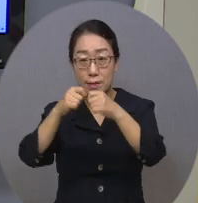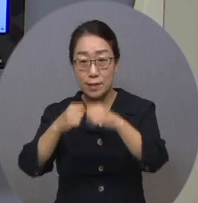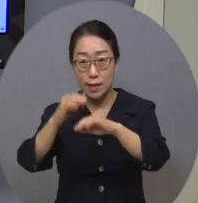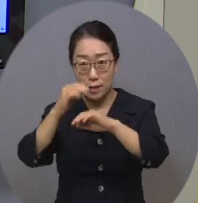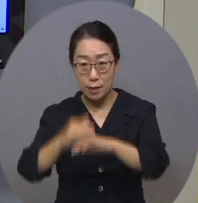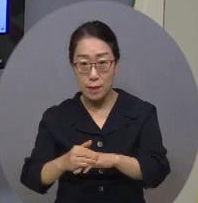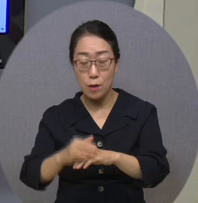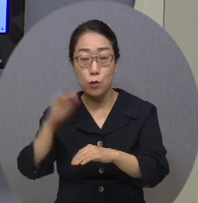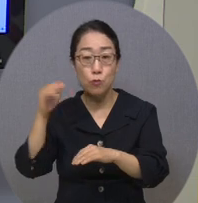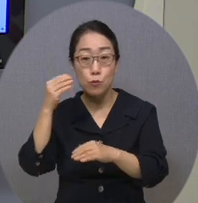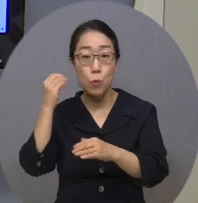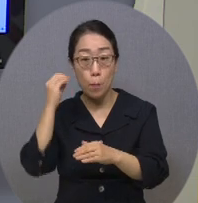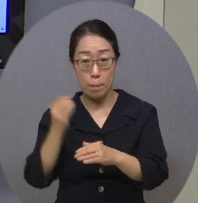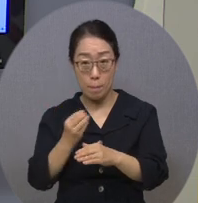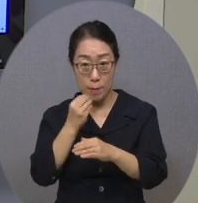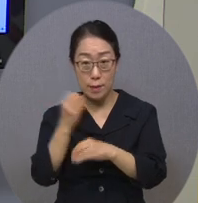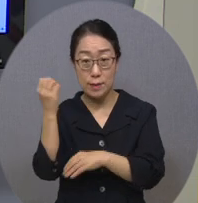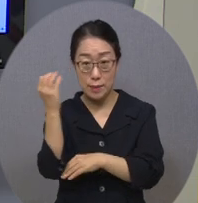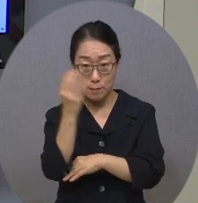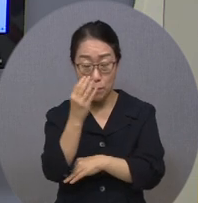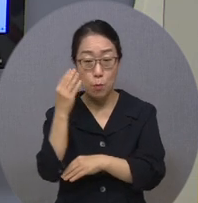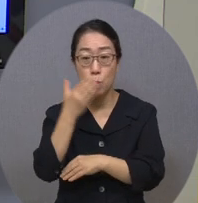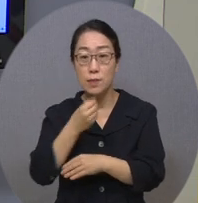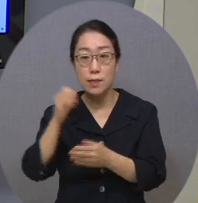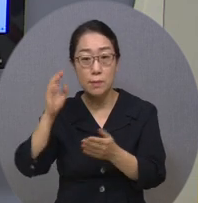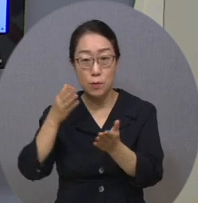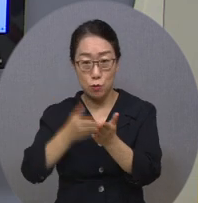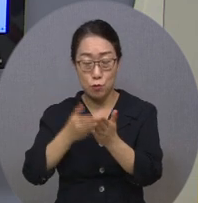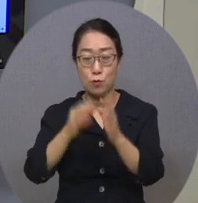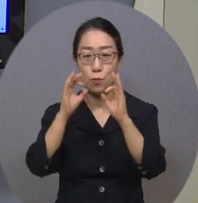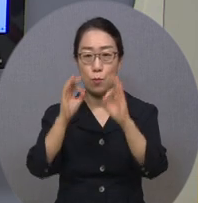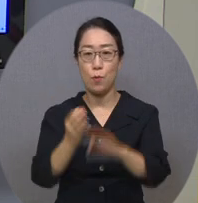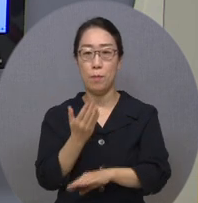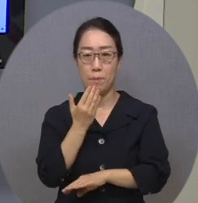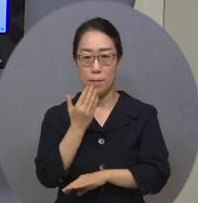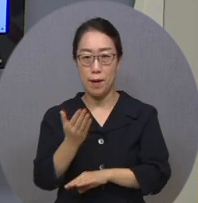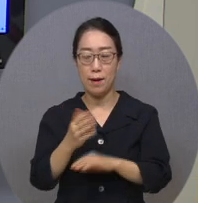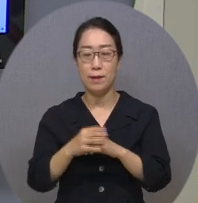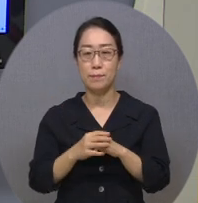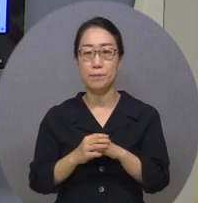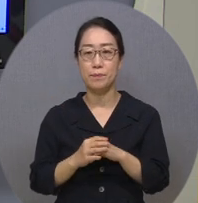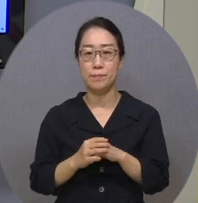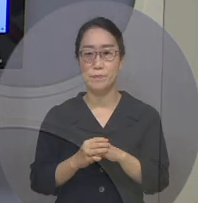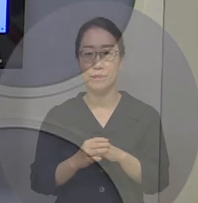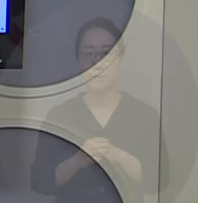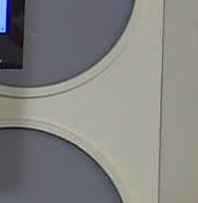사항은 웰피아 뉴스 홈페이지와 장애인신문, 복지TV 뉴스를 통해 확인할 수 있습니다.